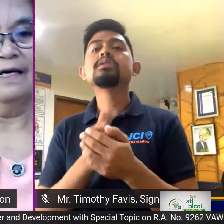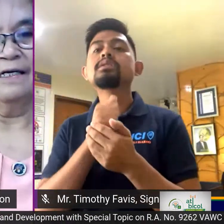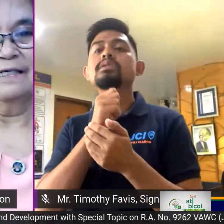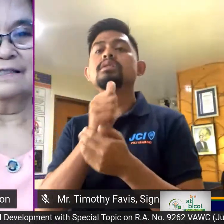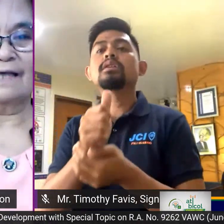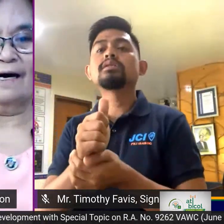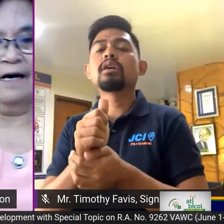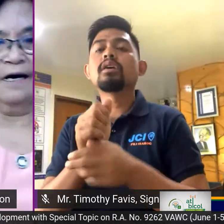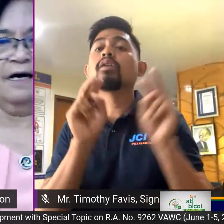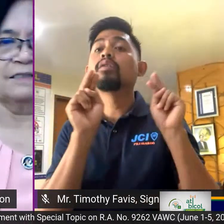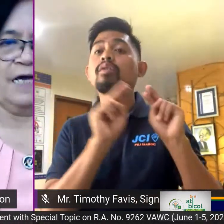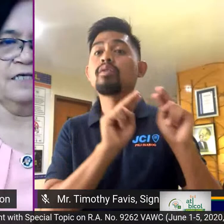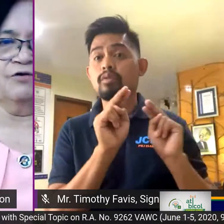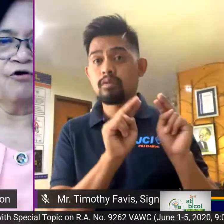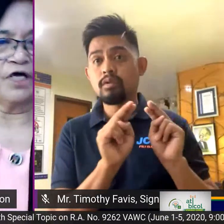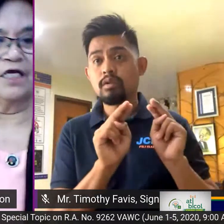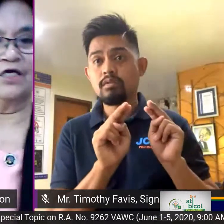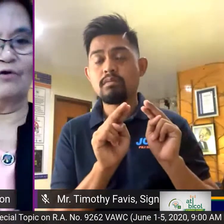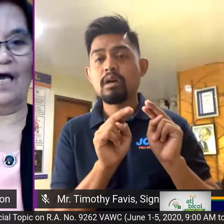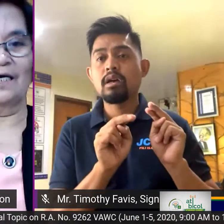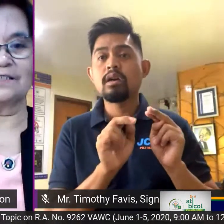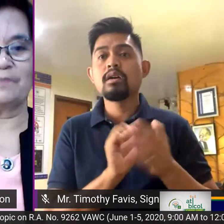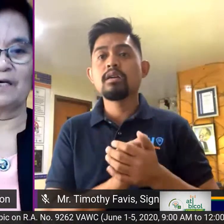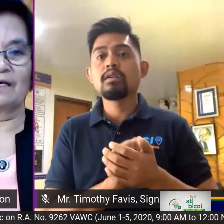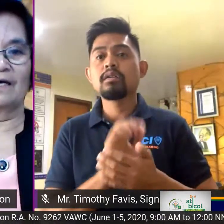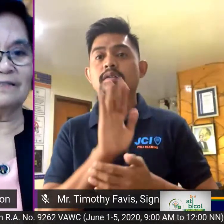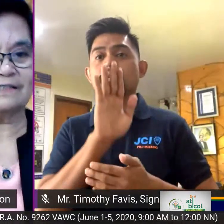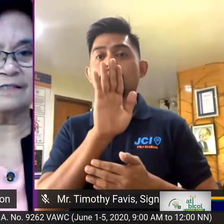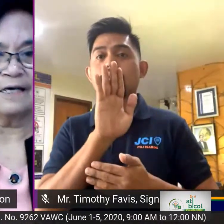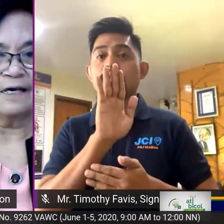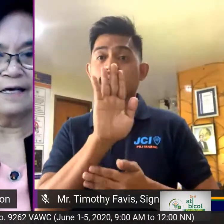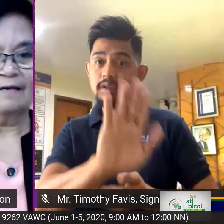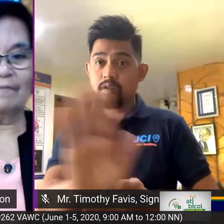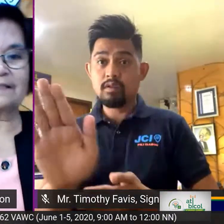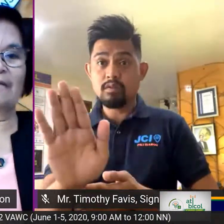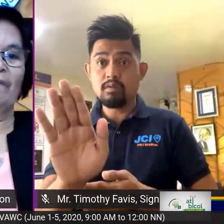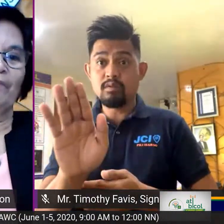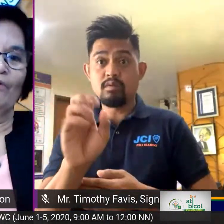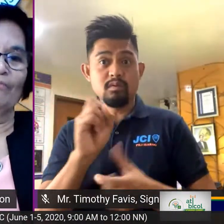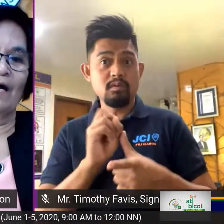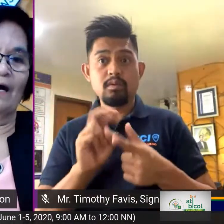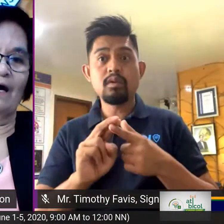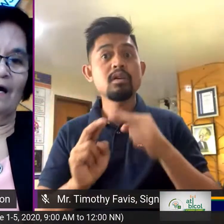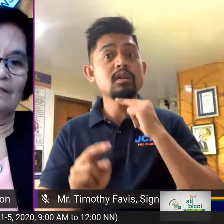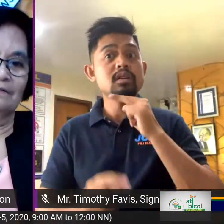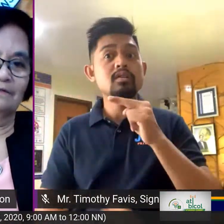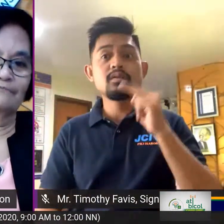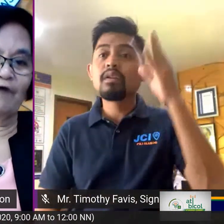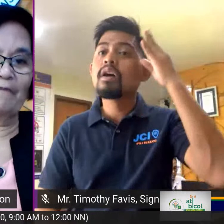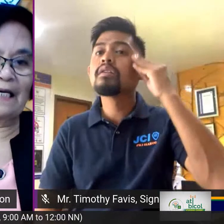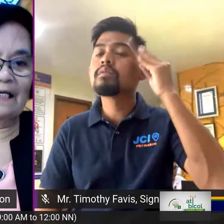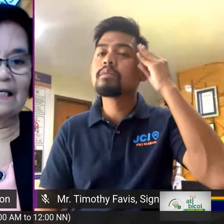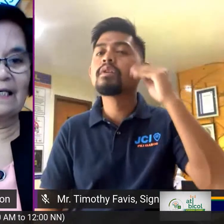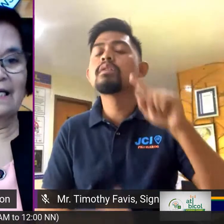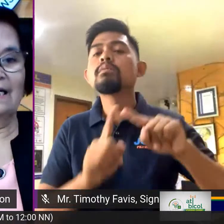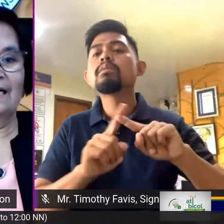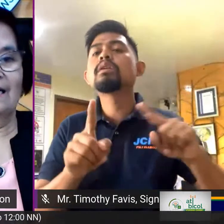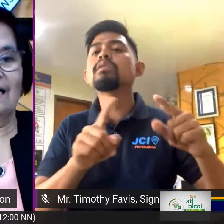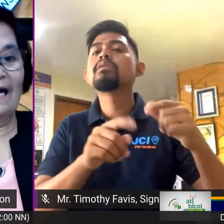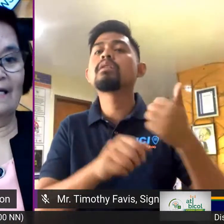normal sa inyo or hindi nyo na-experience. But sa iba pong mga